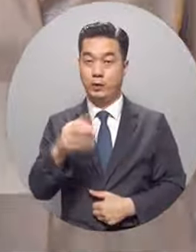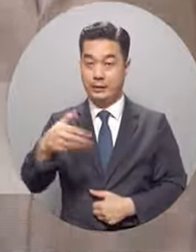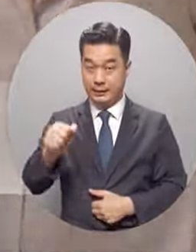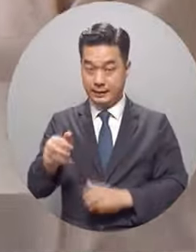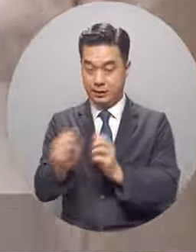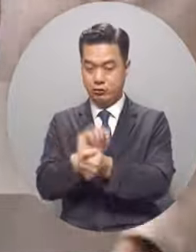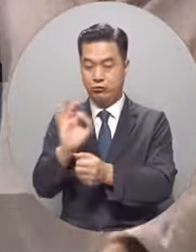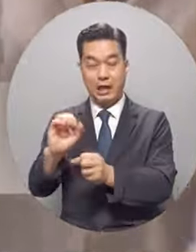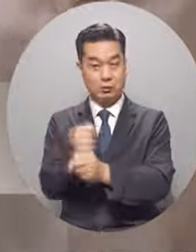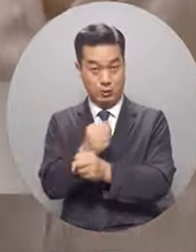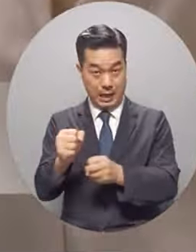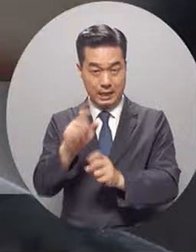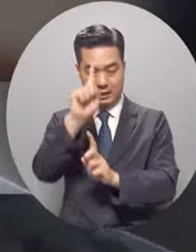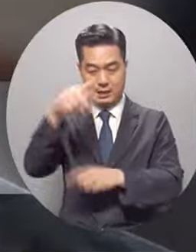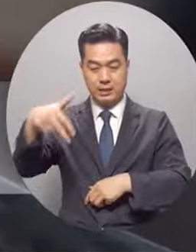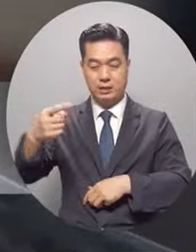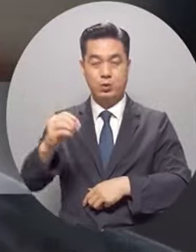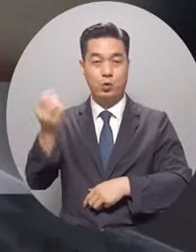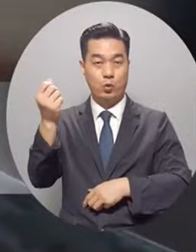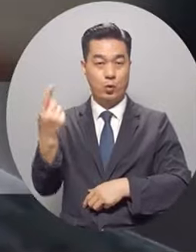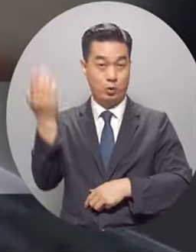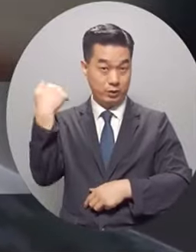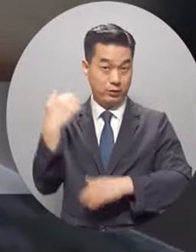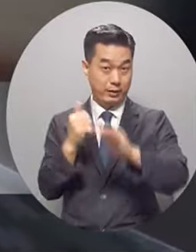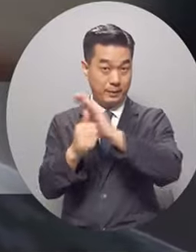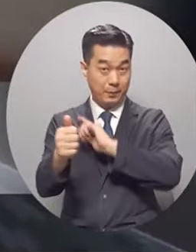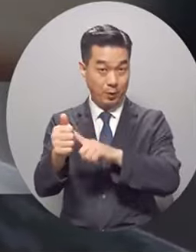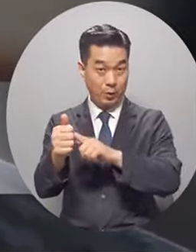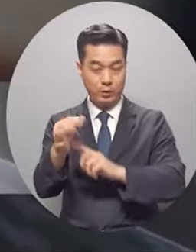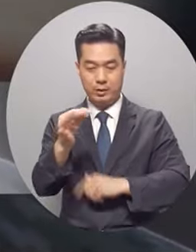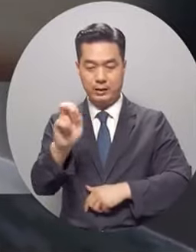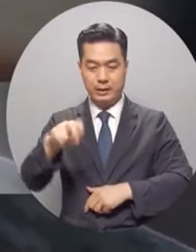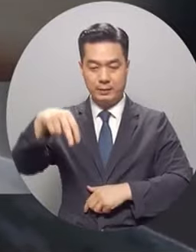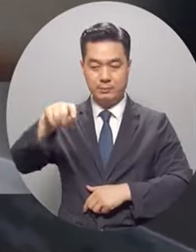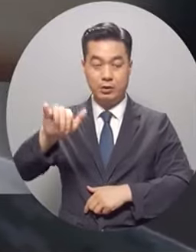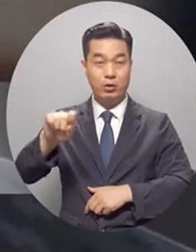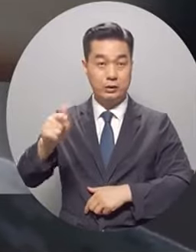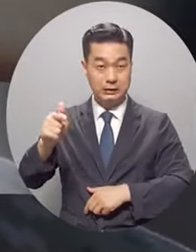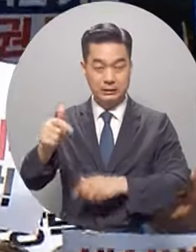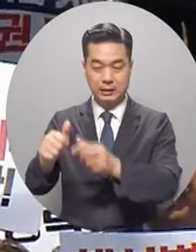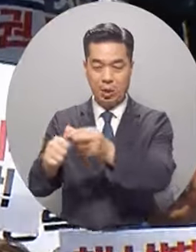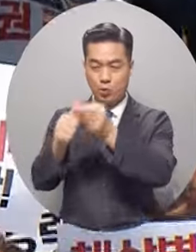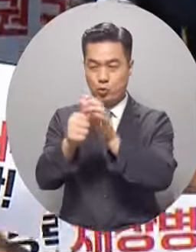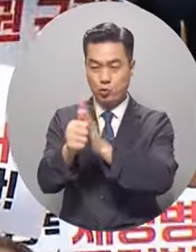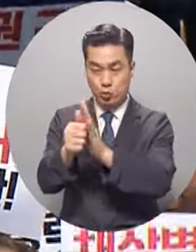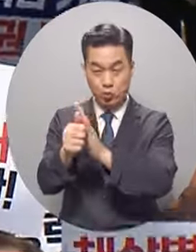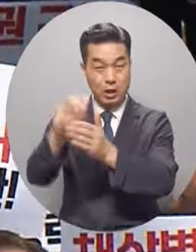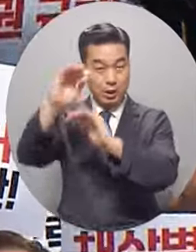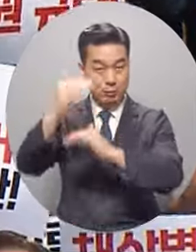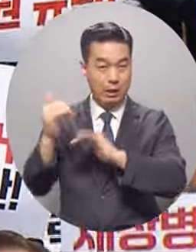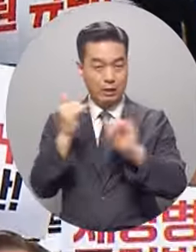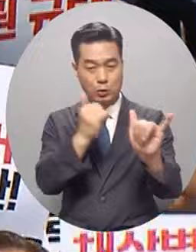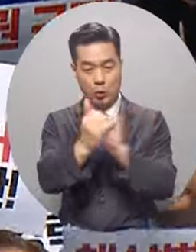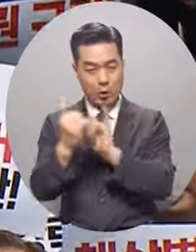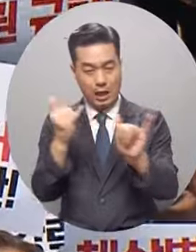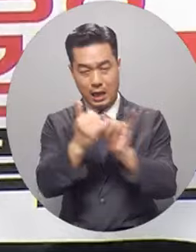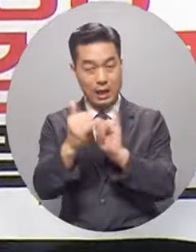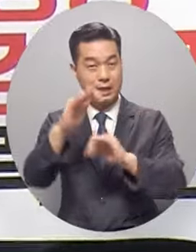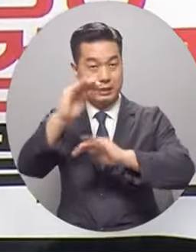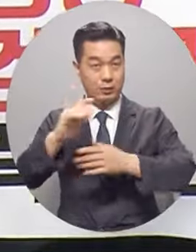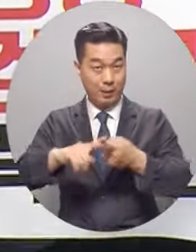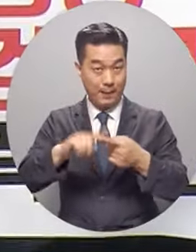사건의 공범인 이종호 전 대표가 이른바 임성근 구하기에 나선 정황이 담긴 통화 녹음이 공개되면서 목소리는 더욱